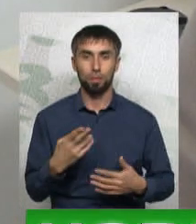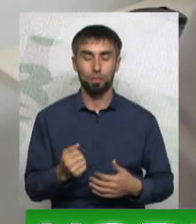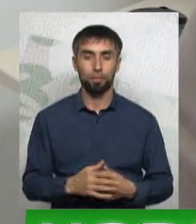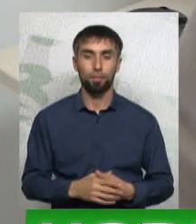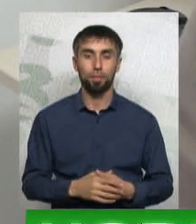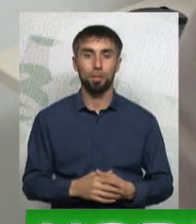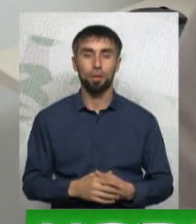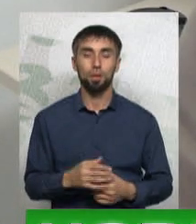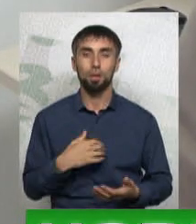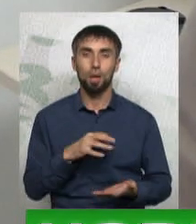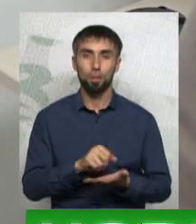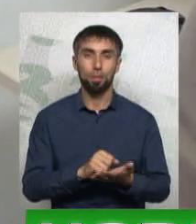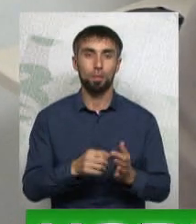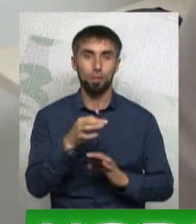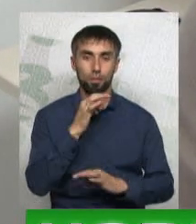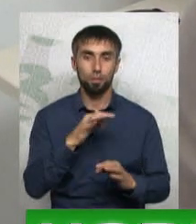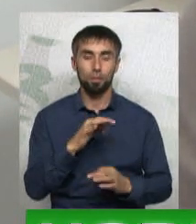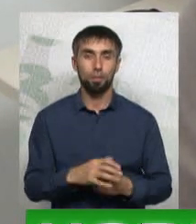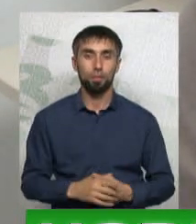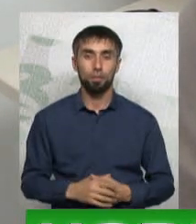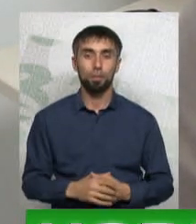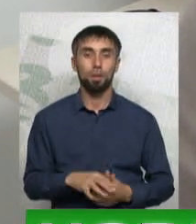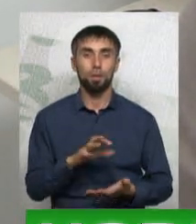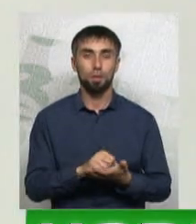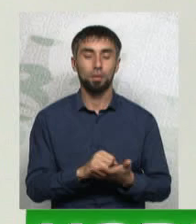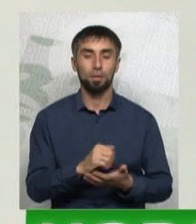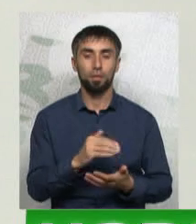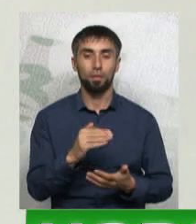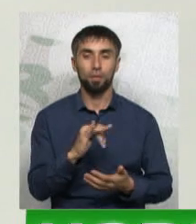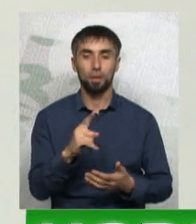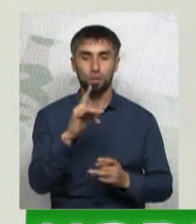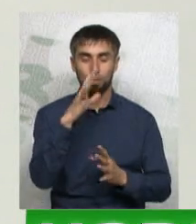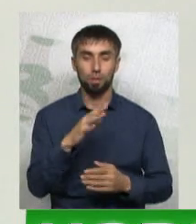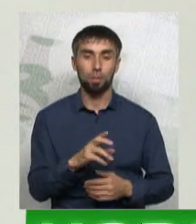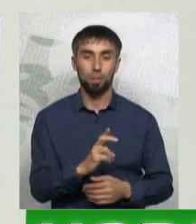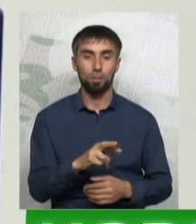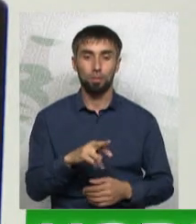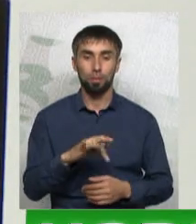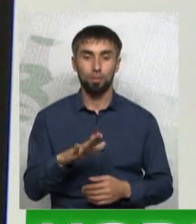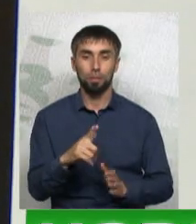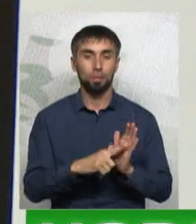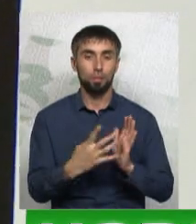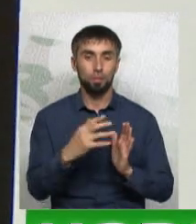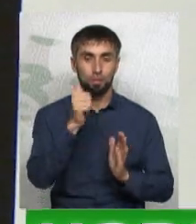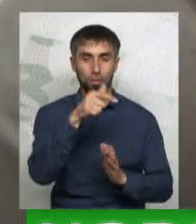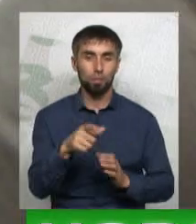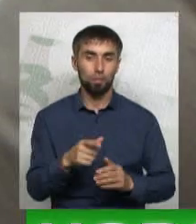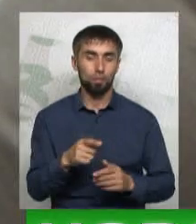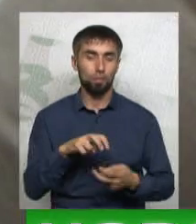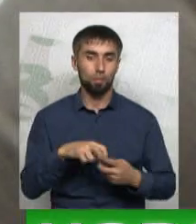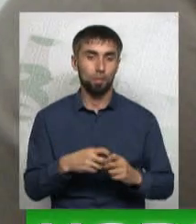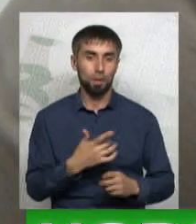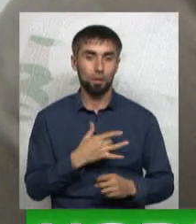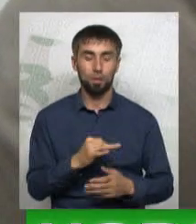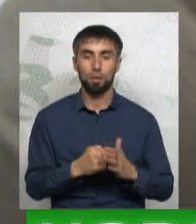пошаливает. Принимаю препараты, занимаюсь физкультурой. Беслану Ульянову 74 года. Беспокоит сердце и